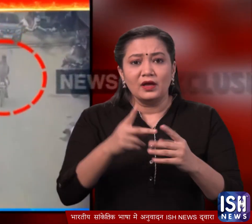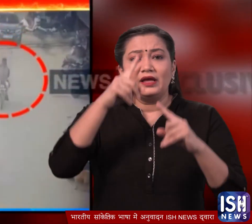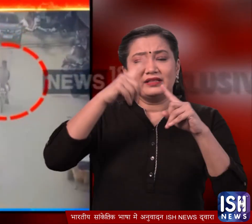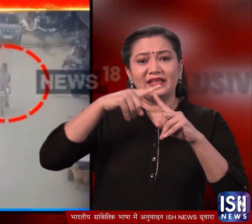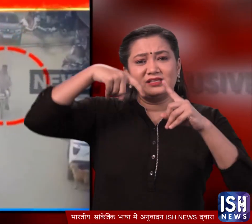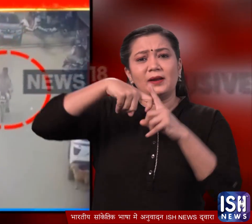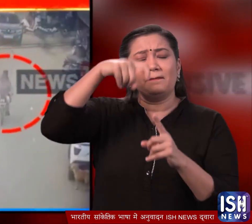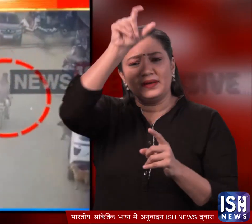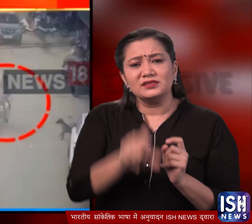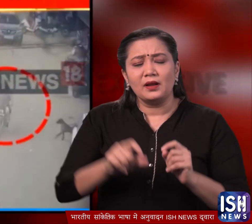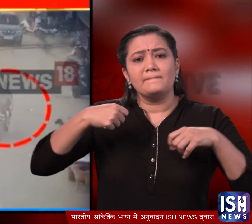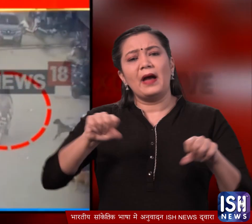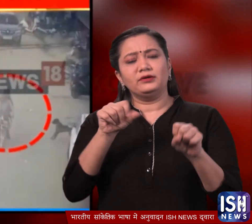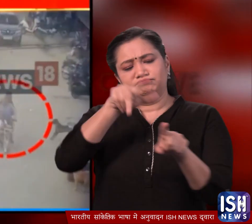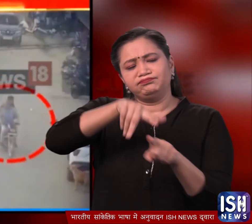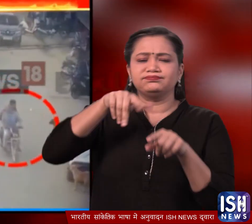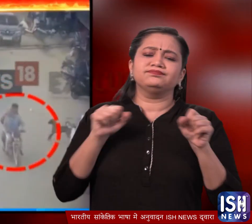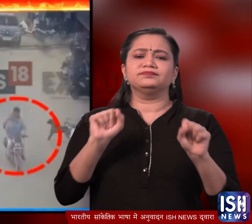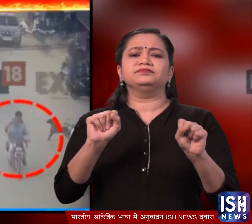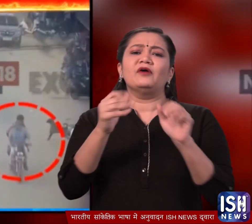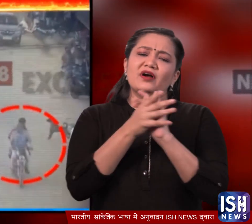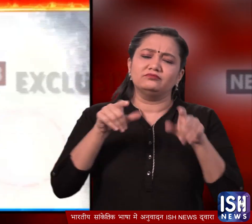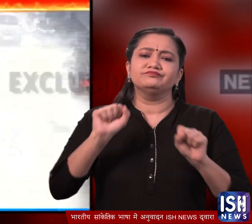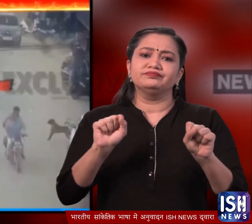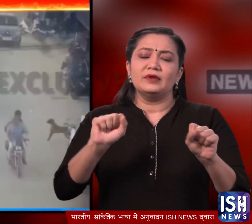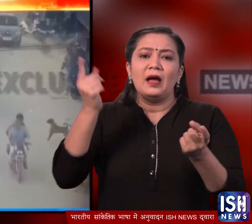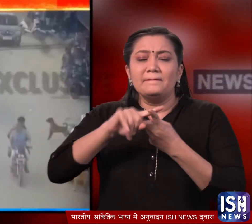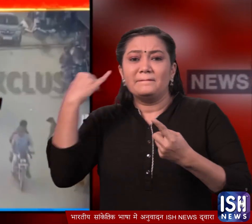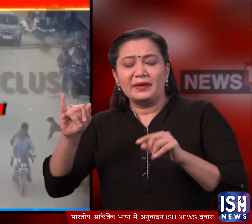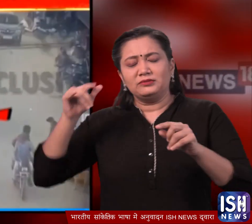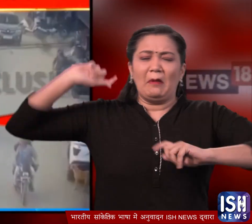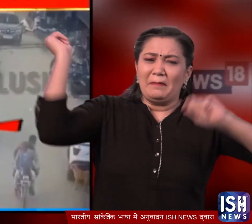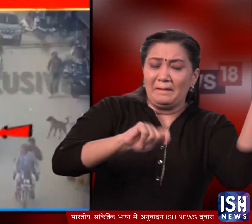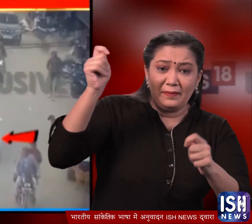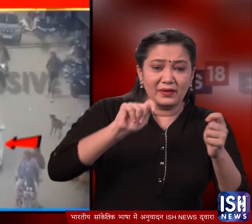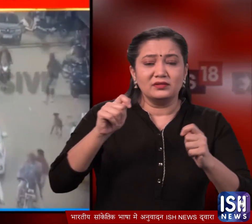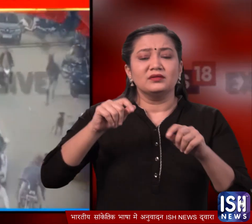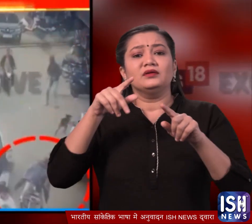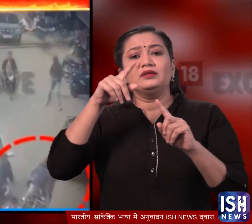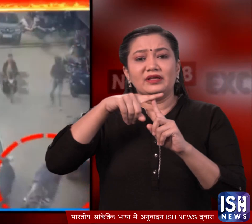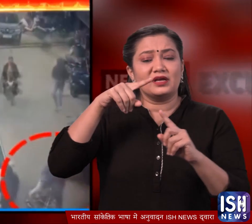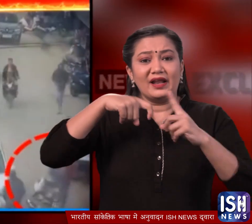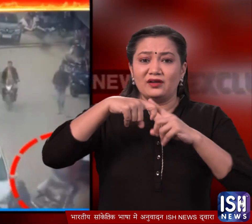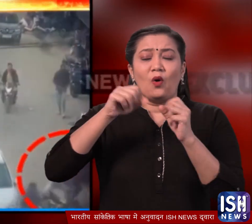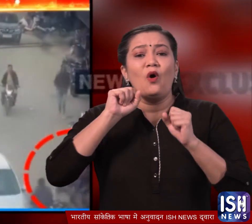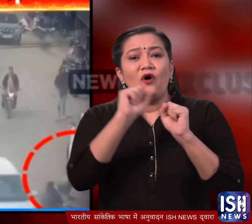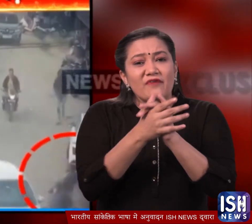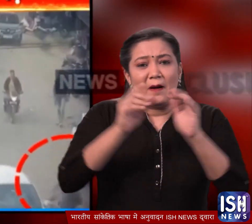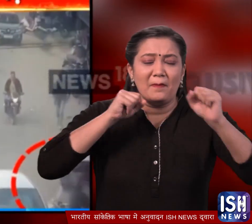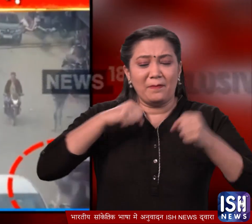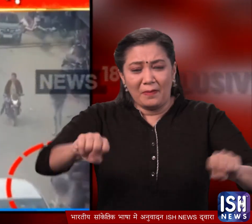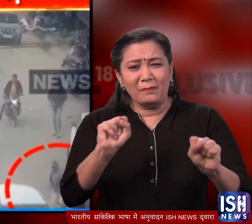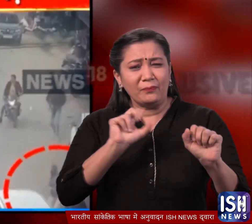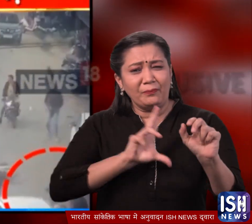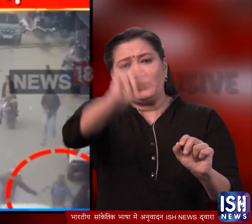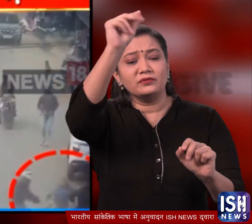जिसमें तेजकरण अपने साथी के साथ एक बाइक से कहीं जाता हुआ दिखाई दिया। तभी कुछ बदमाशों ने उस पर हमला बोल दिया। तेजकरण का साथी तो जैसे तैसे